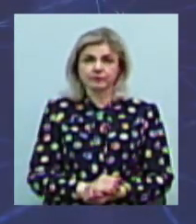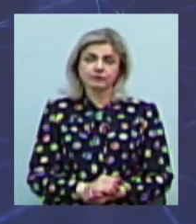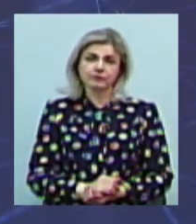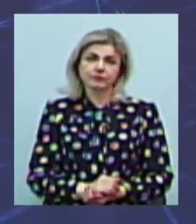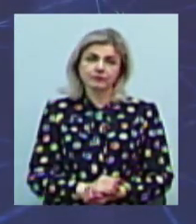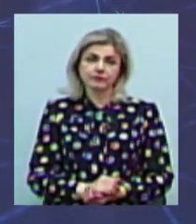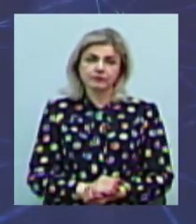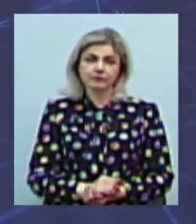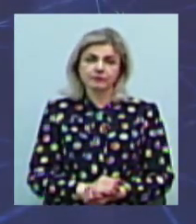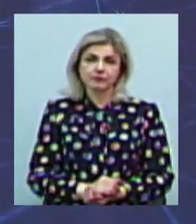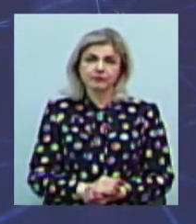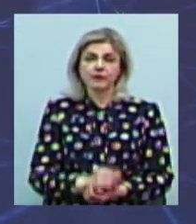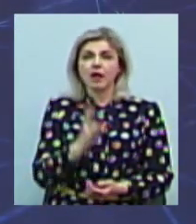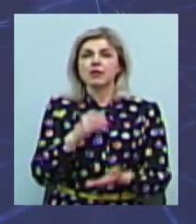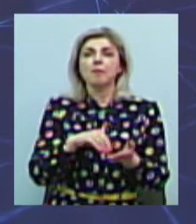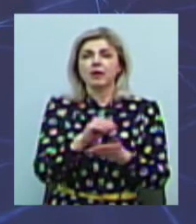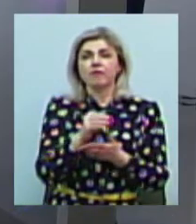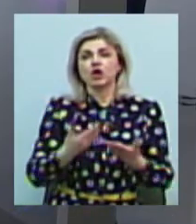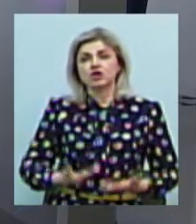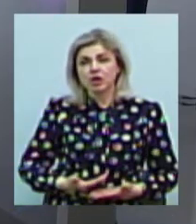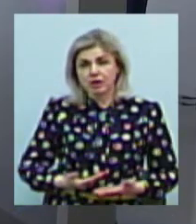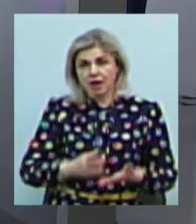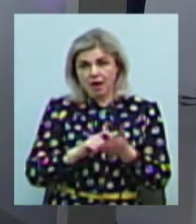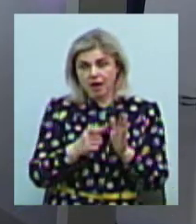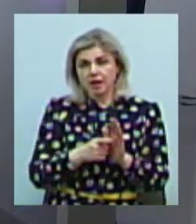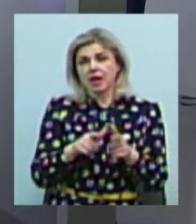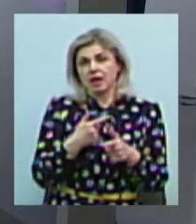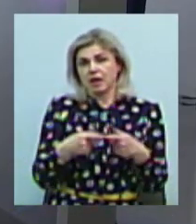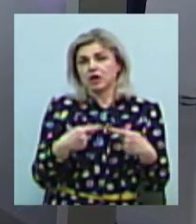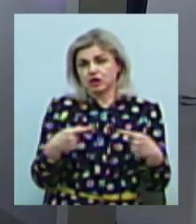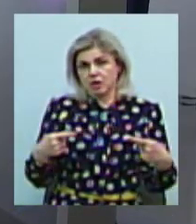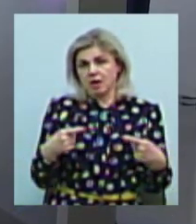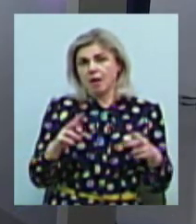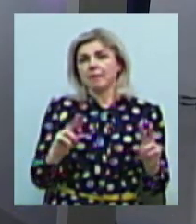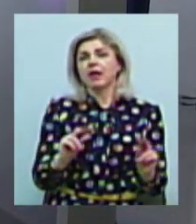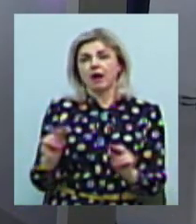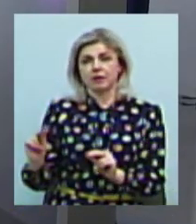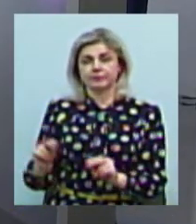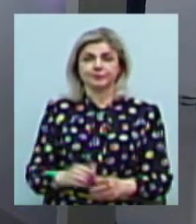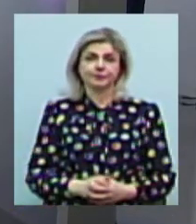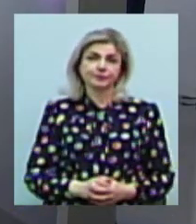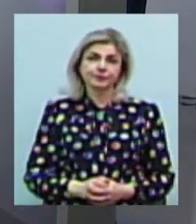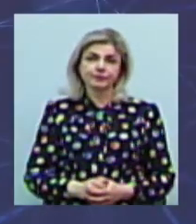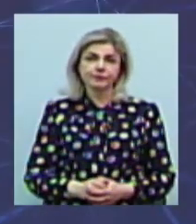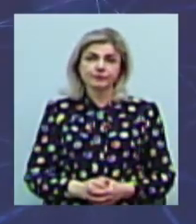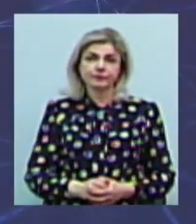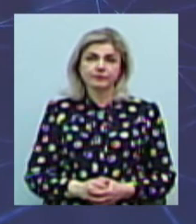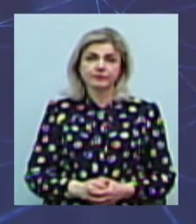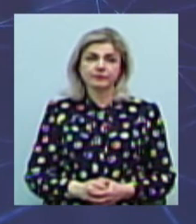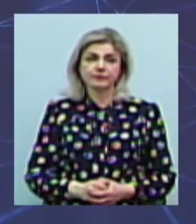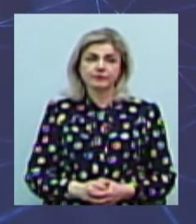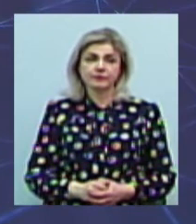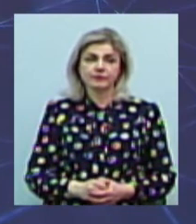на придбання того ж житла чи якихось там інших благ. Ви